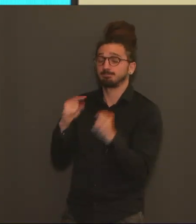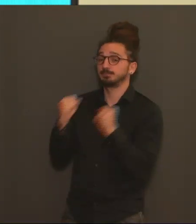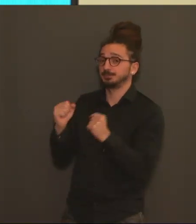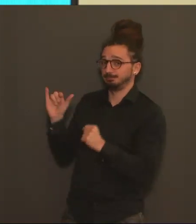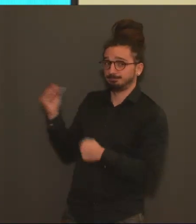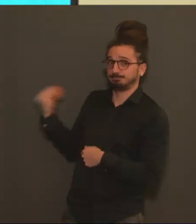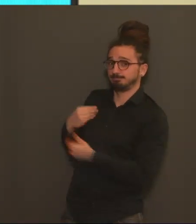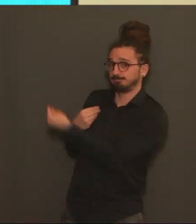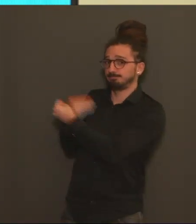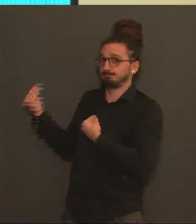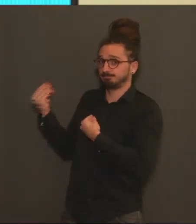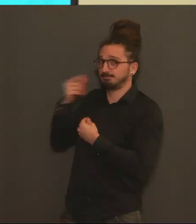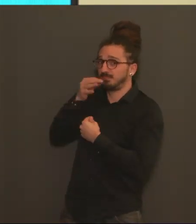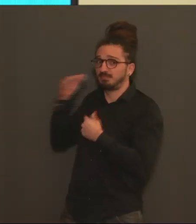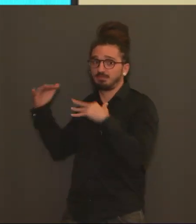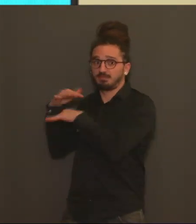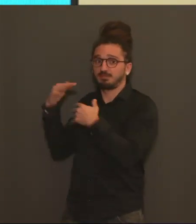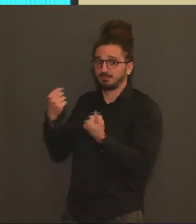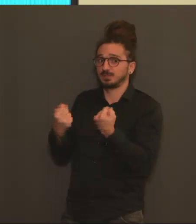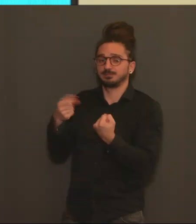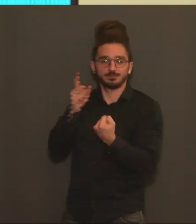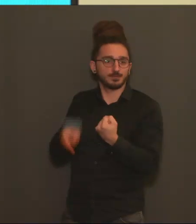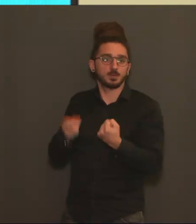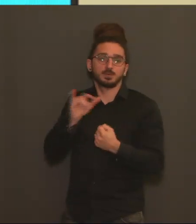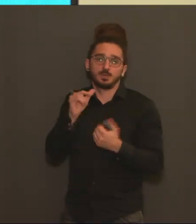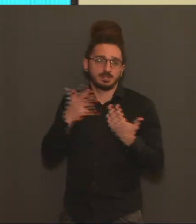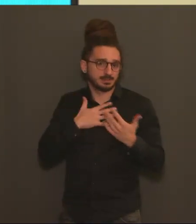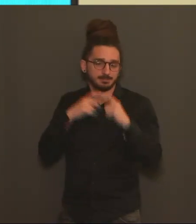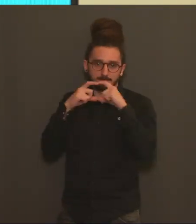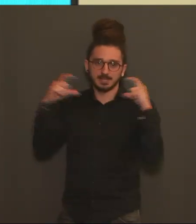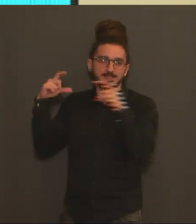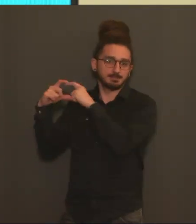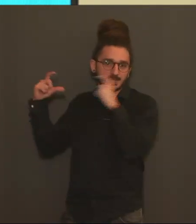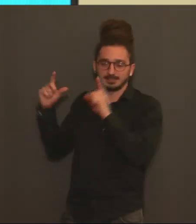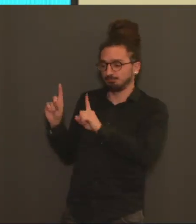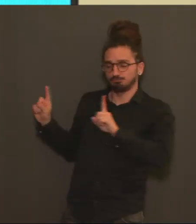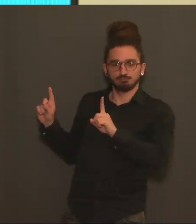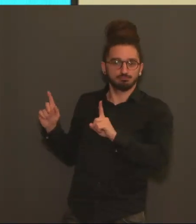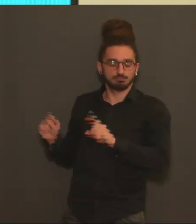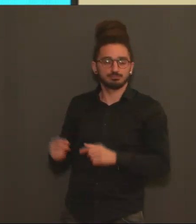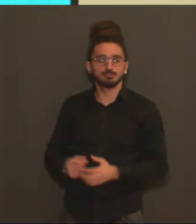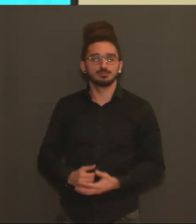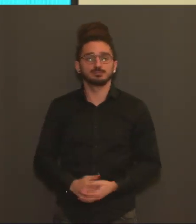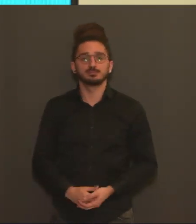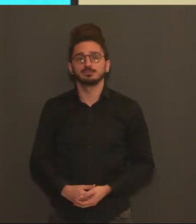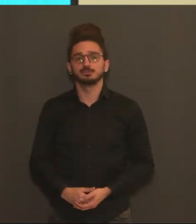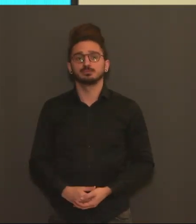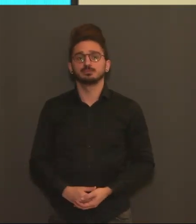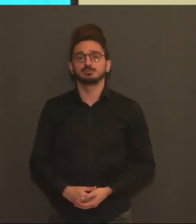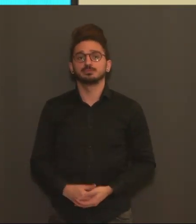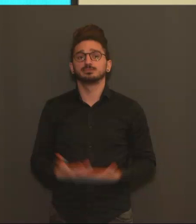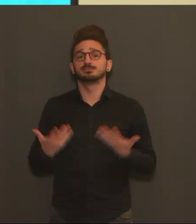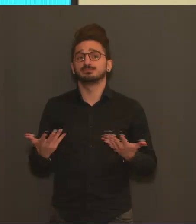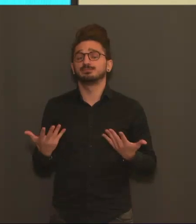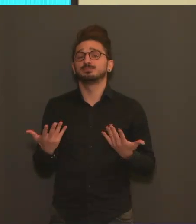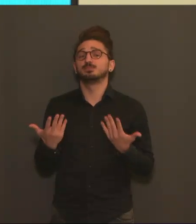masque entre personnes qui ne sont pas de la même bulle. Très souvent, de ce contexte-là, les moyens de transport en